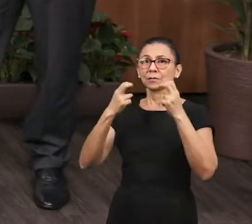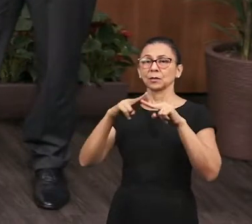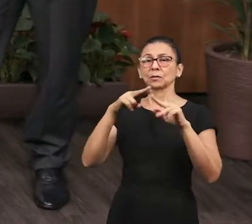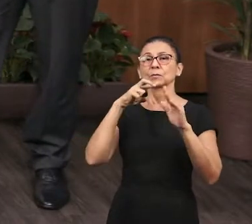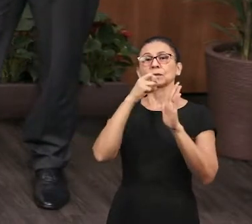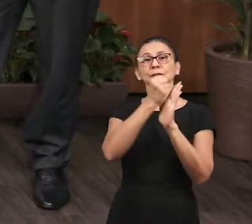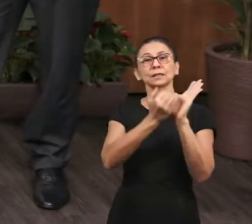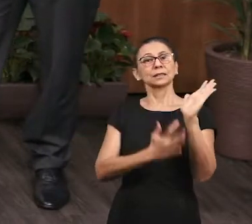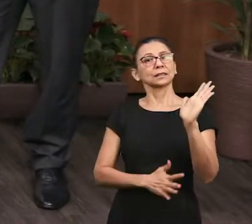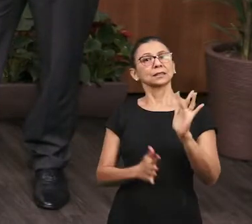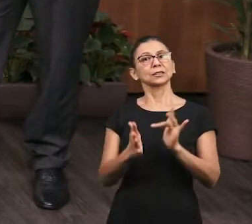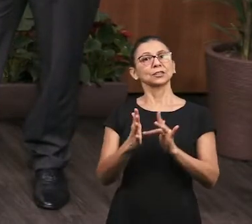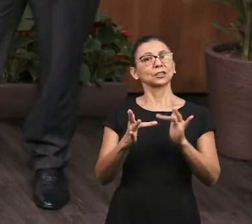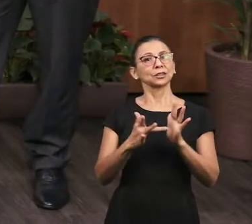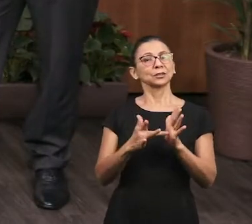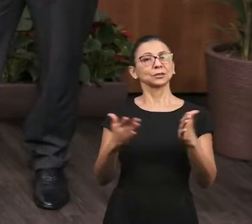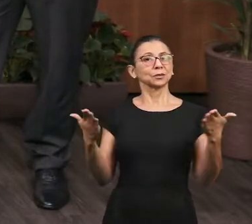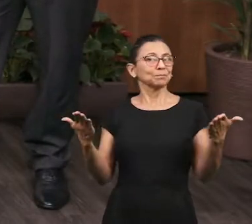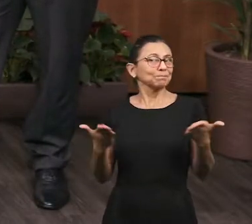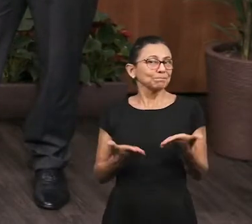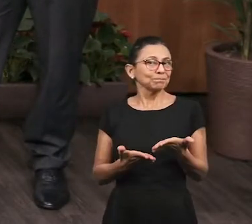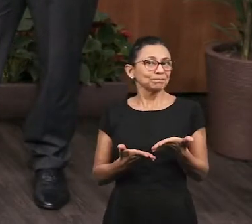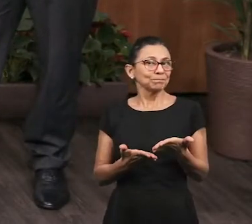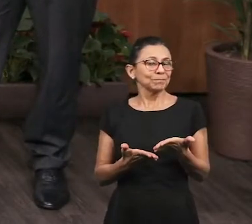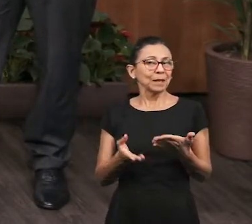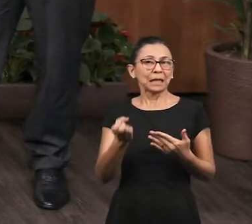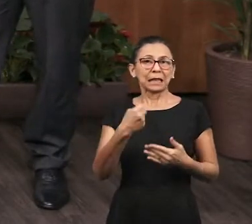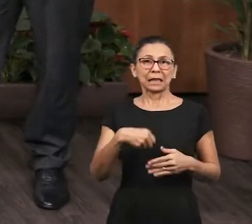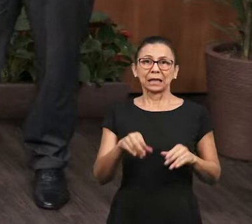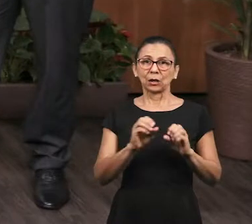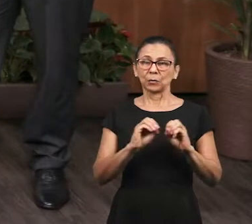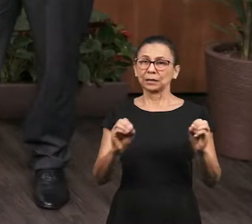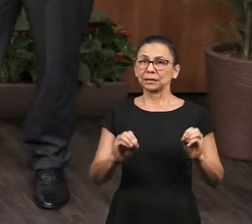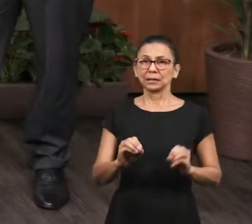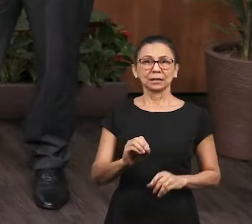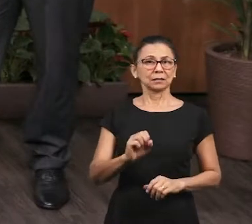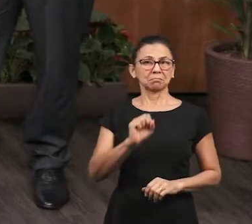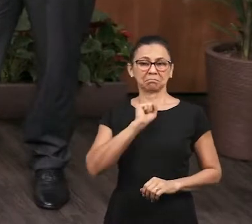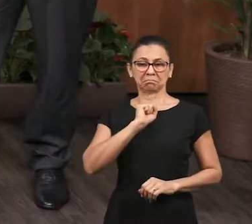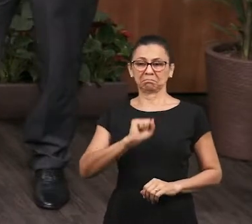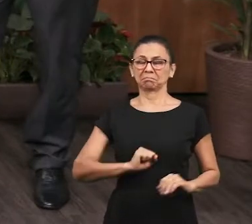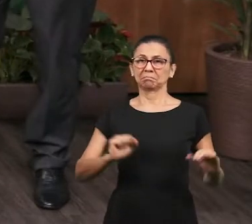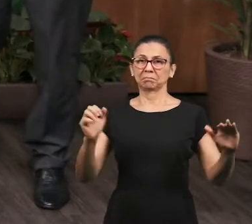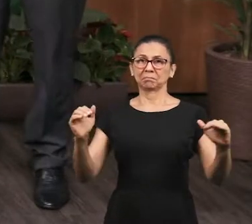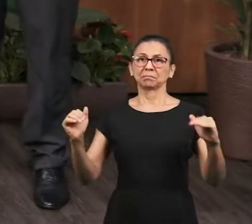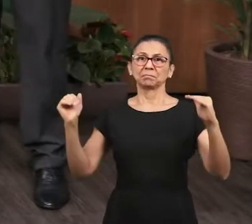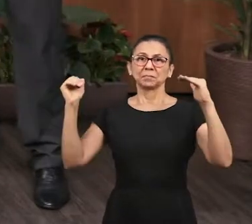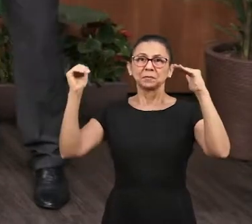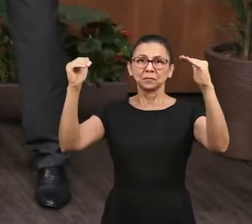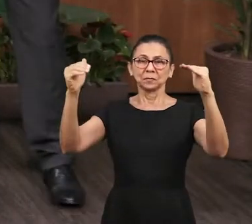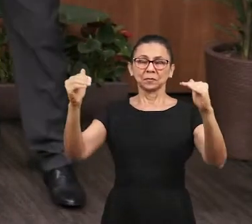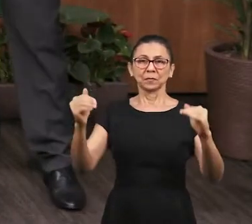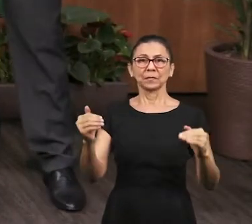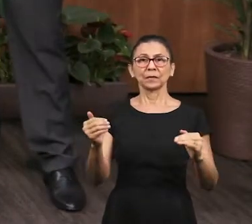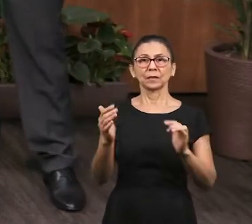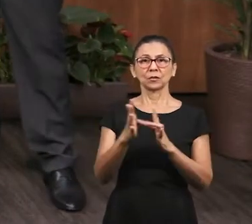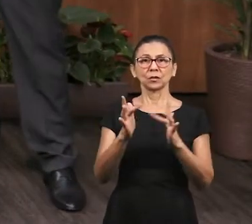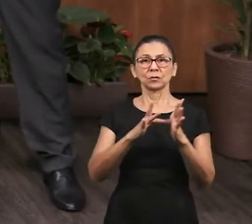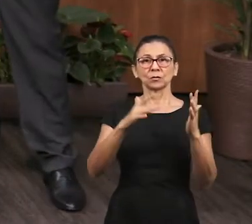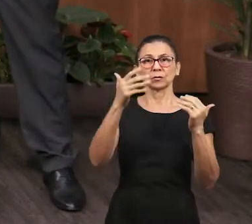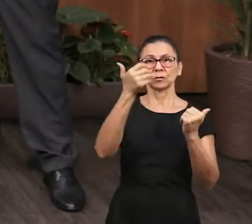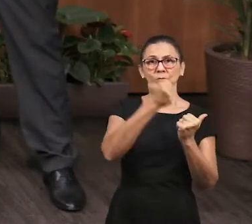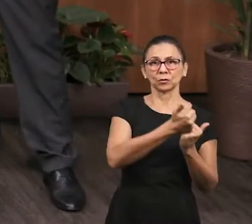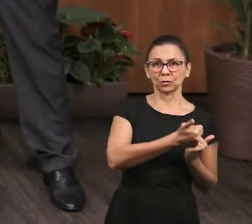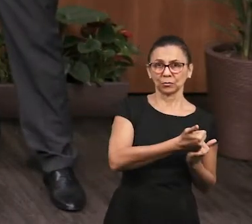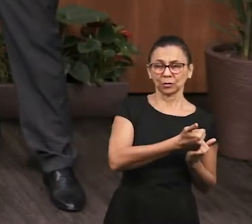крови Иисуса и ощущать радость. И видя эту разорванную завесу и имея